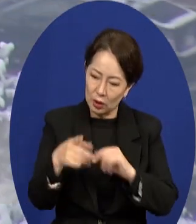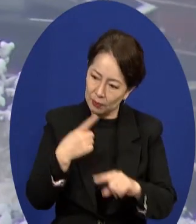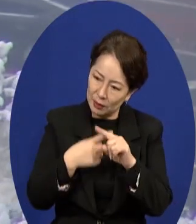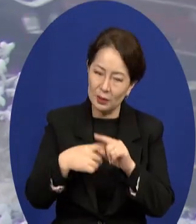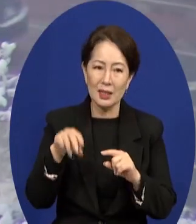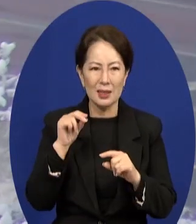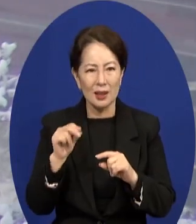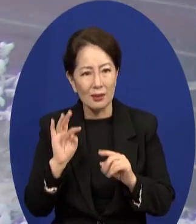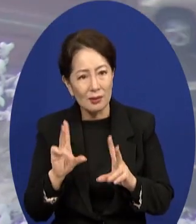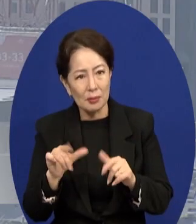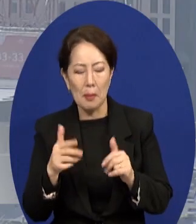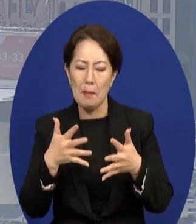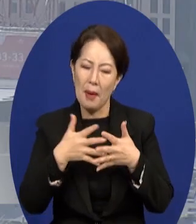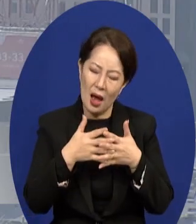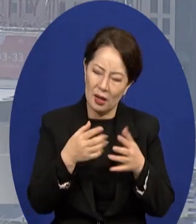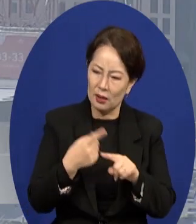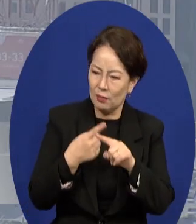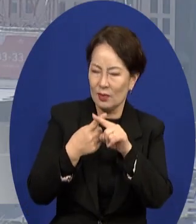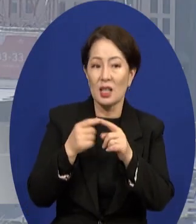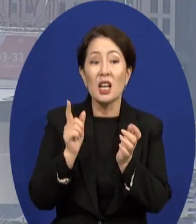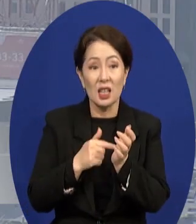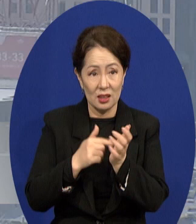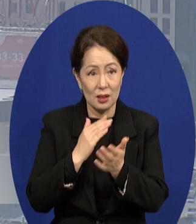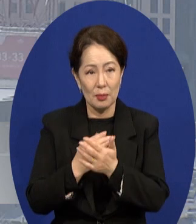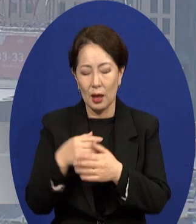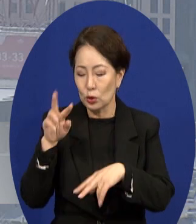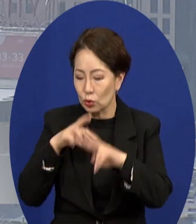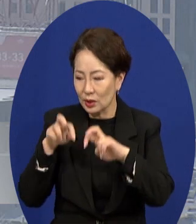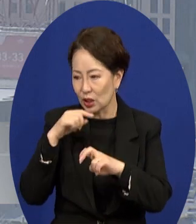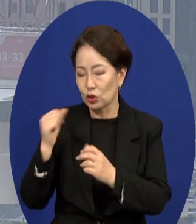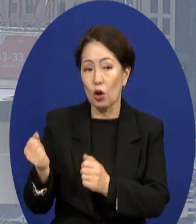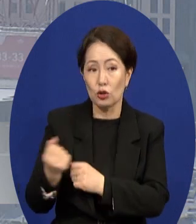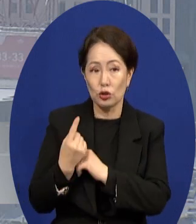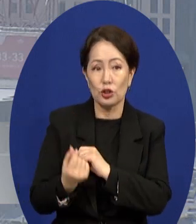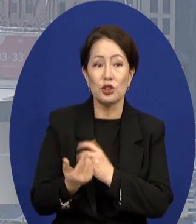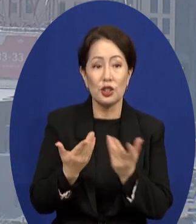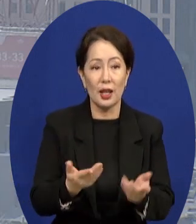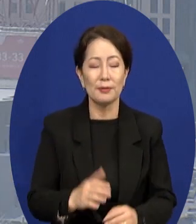байр, орон сууцны хүрэлцээ сонголтыг нэмэгдүүлэх шаардлага байгааг судлаачид онцолж байна.